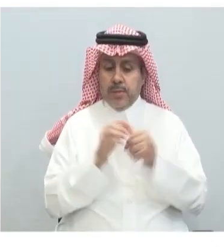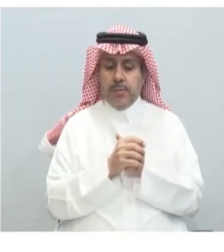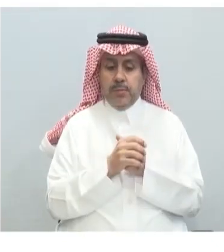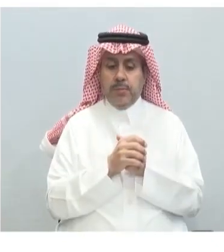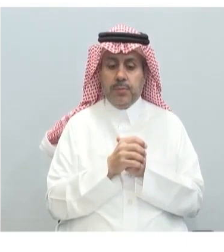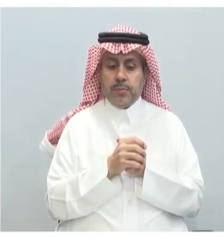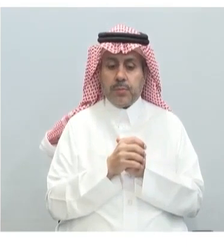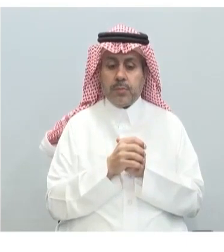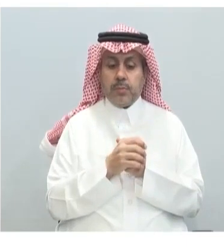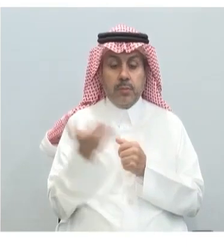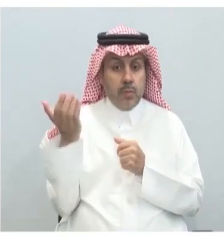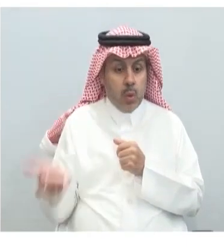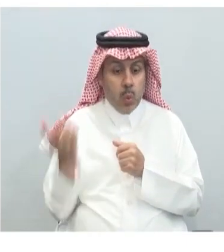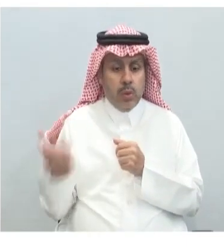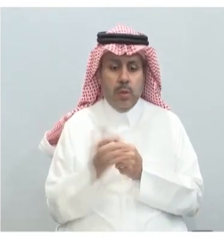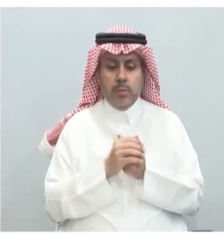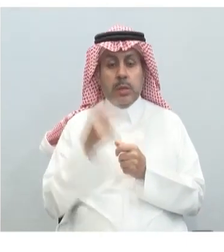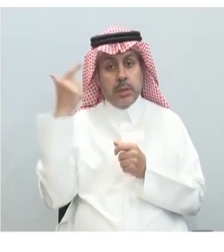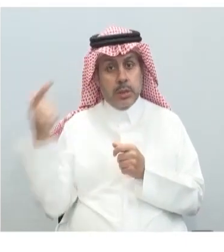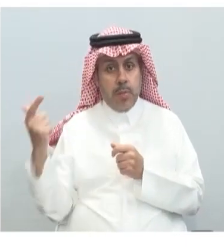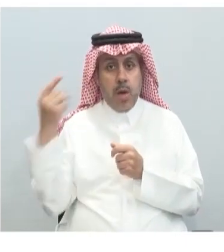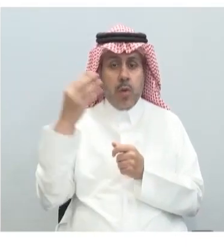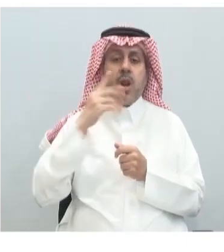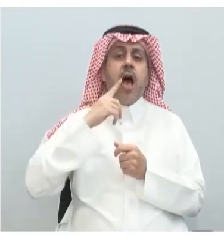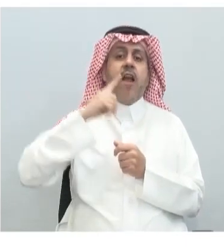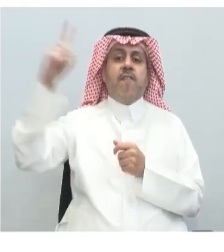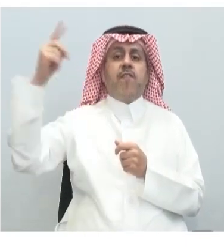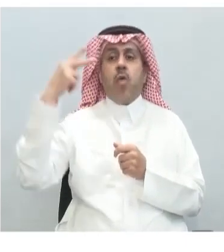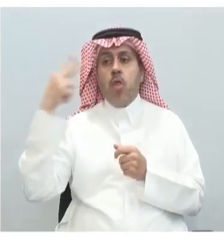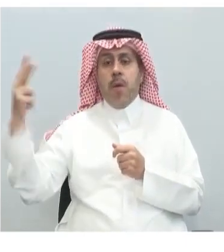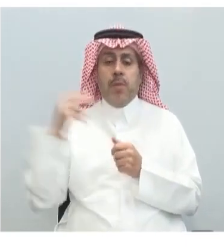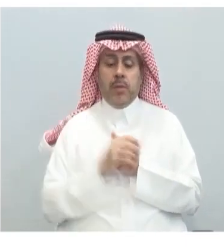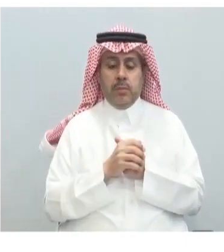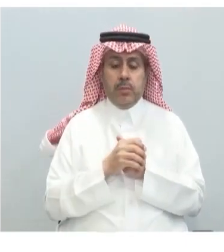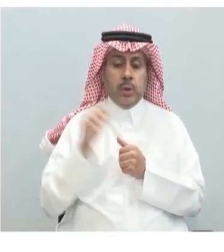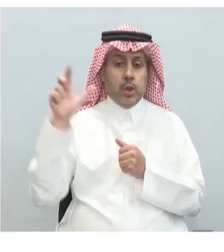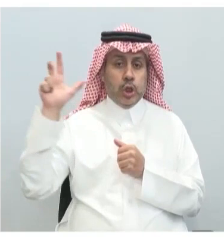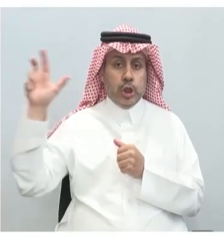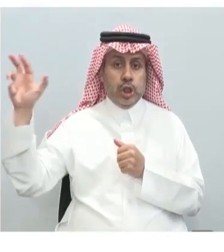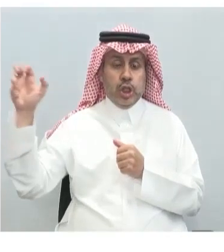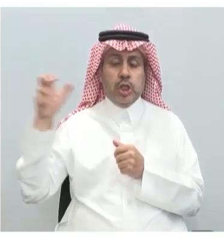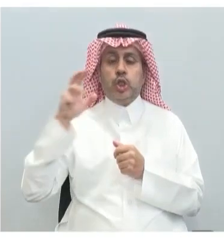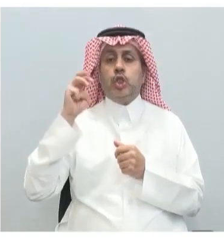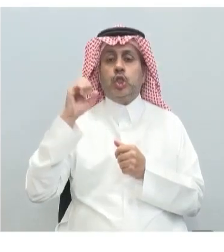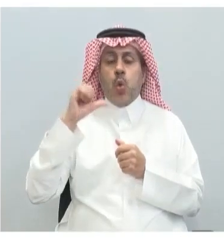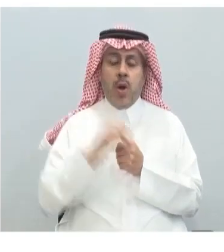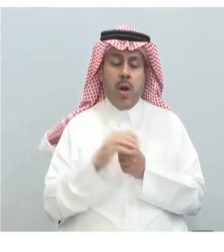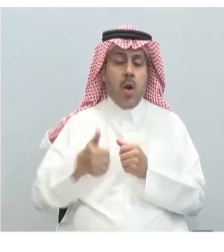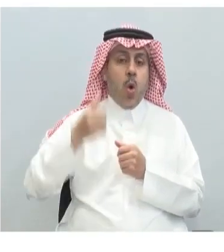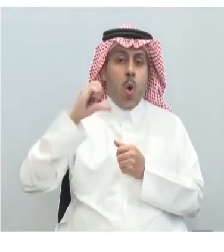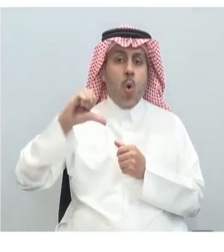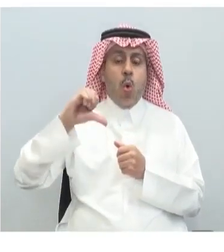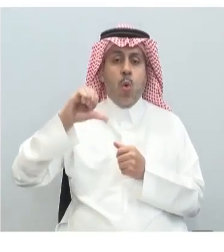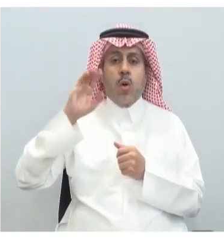على كتلتها ستعطيني 47890 كيلو جول لكل كيلوغرام اذا الاوكتان يطلق